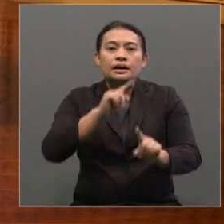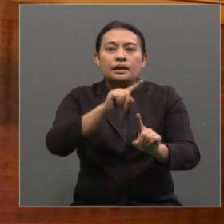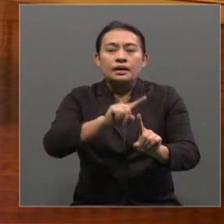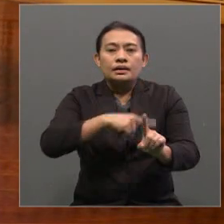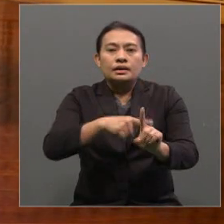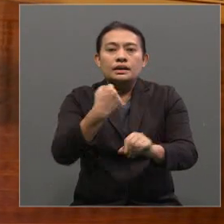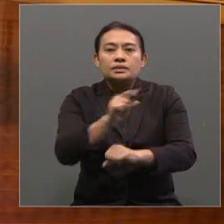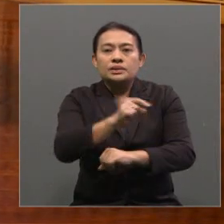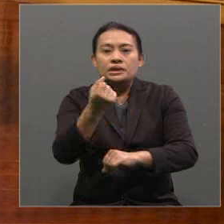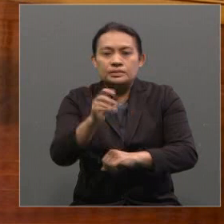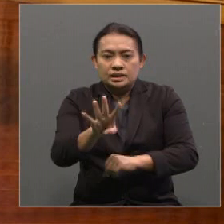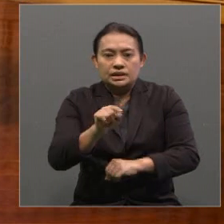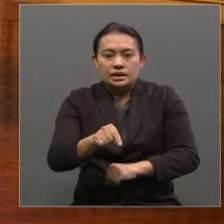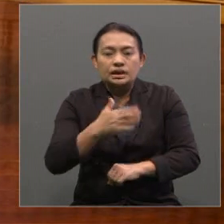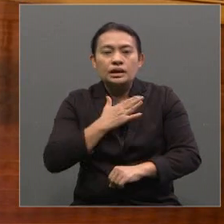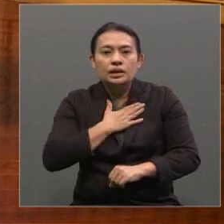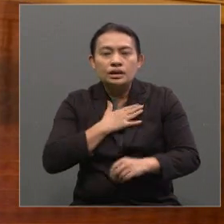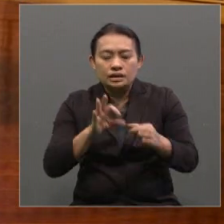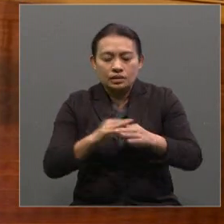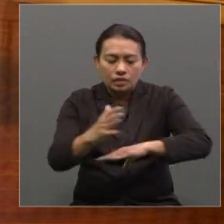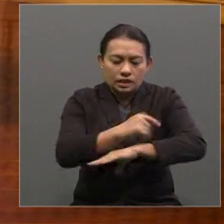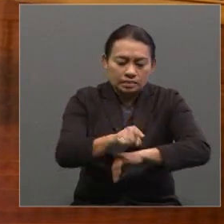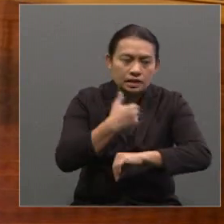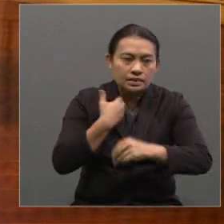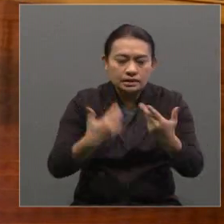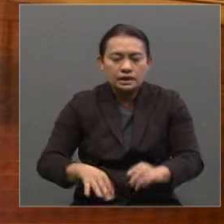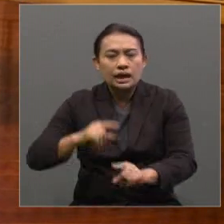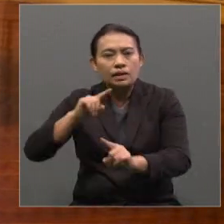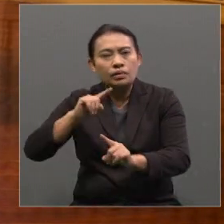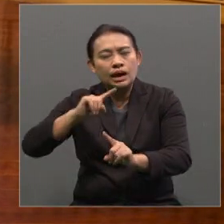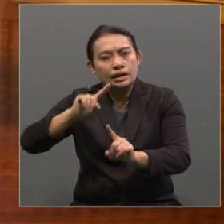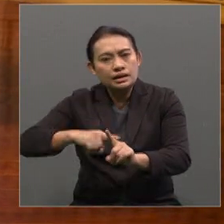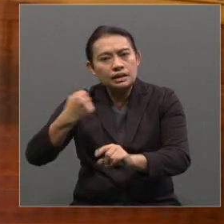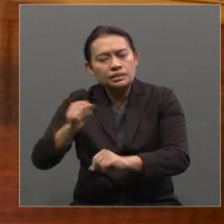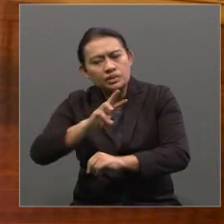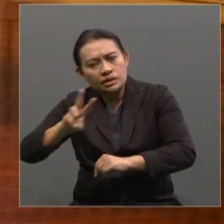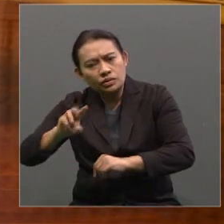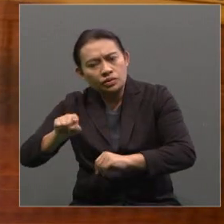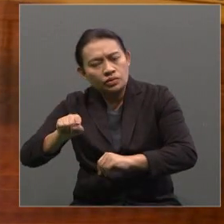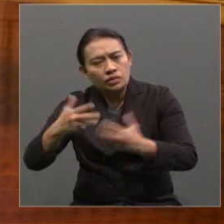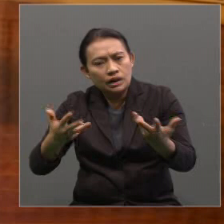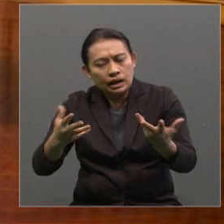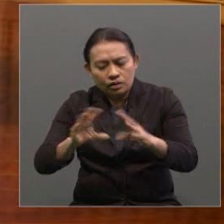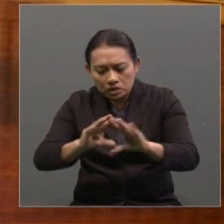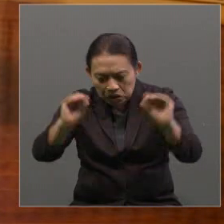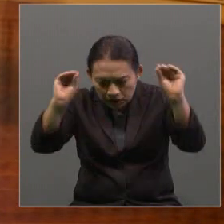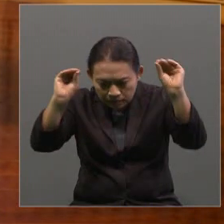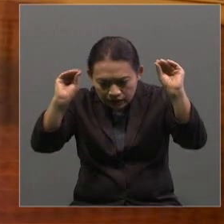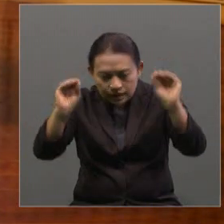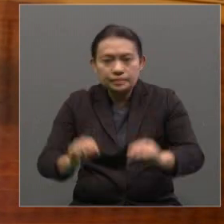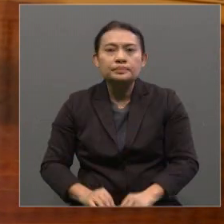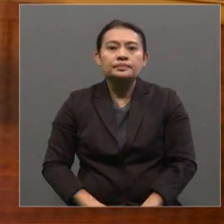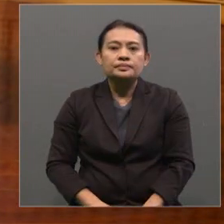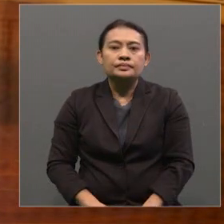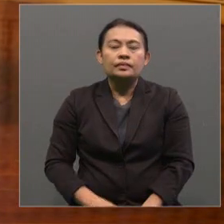ดคือ ครับ โอ้ออกมามีส่วนร่วมทางการเมืองมากหลัง14ตุลาหลัง6ตุลา ครับ เอ๊ะทำไมหายไปแวบหายไปเลยจนในช่วงชีวิตอย่างเห